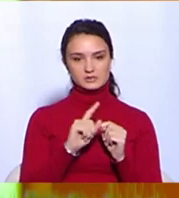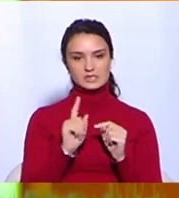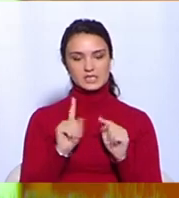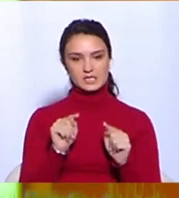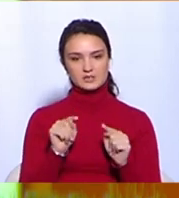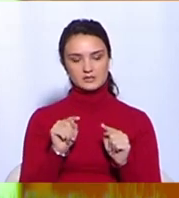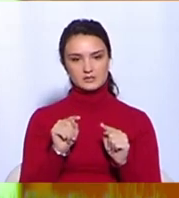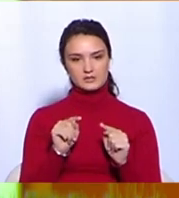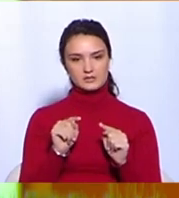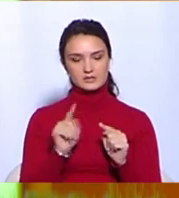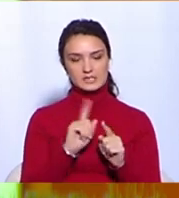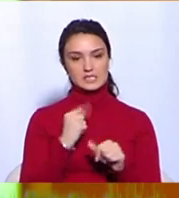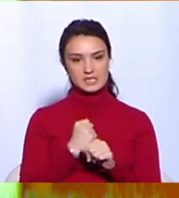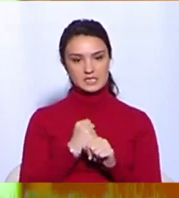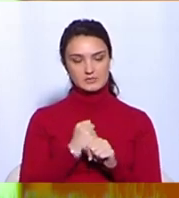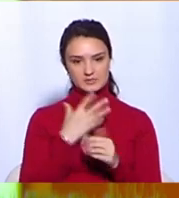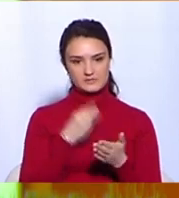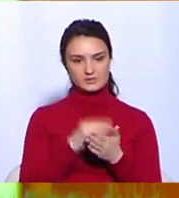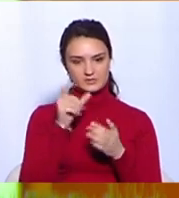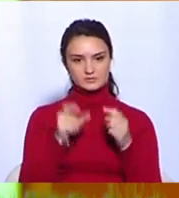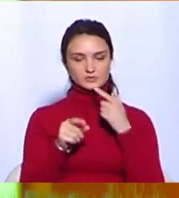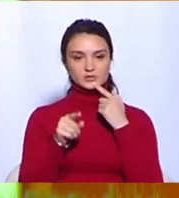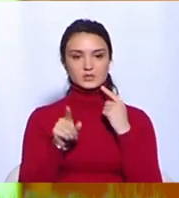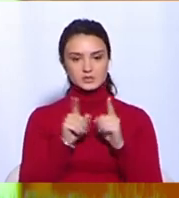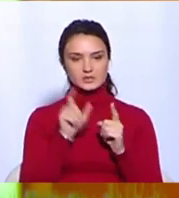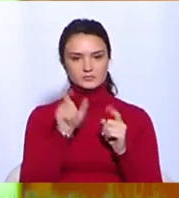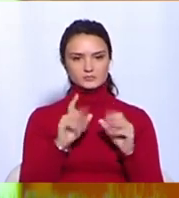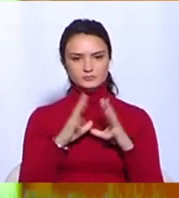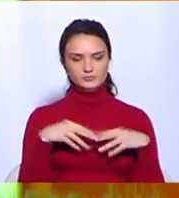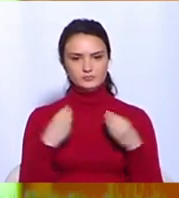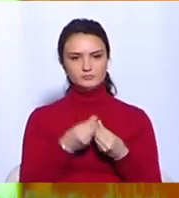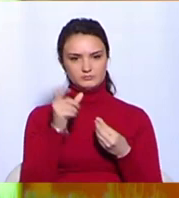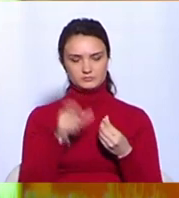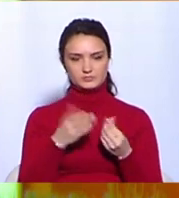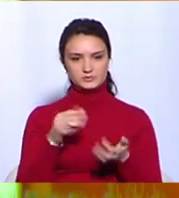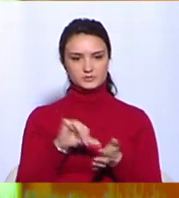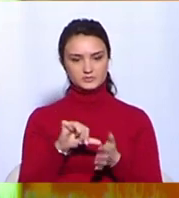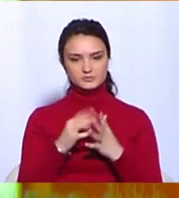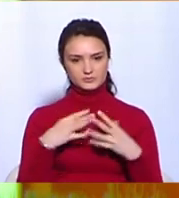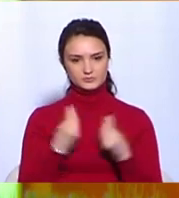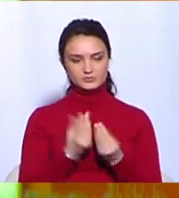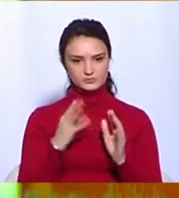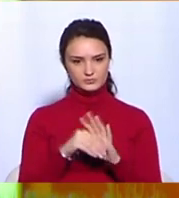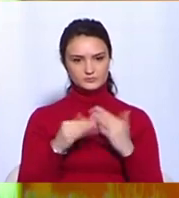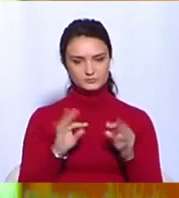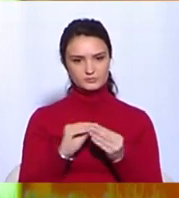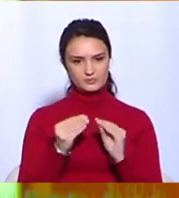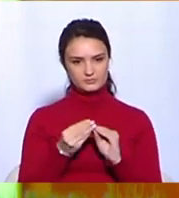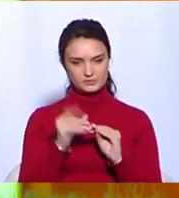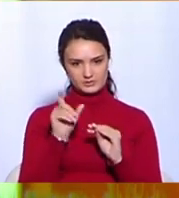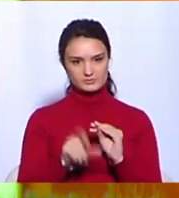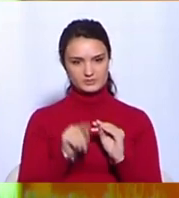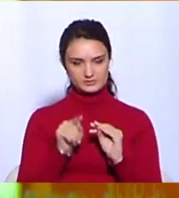რა წინაპირობებს ატარებს თავის თავში, ასეთი ადამიანის ოჯახის წევრის არსებობა, ოჯახის შიგნით უკვე პრობლემური